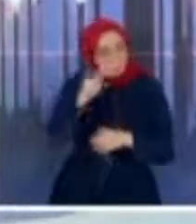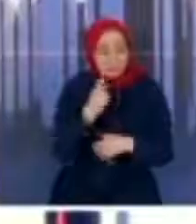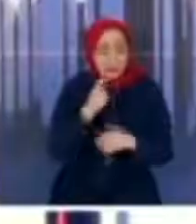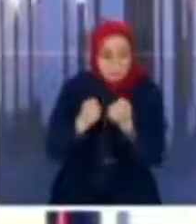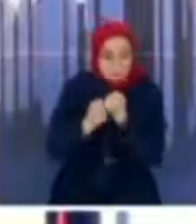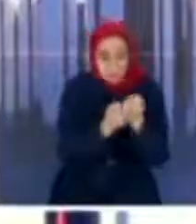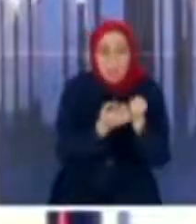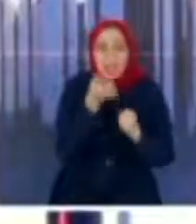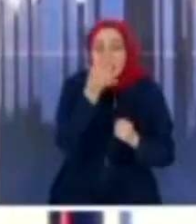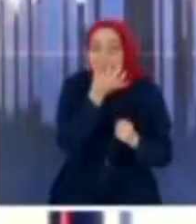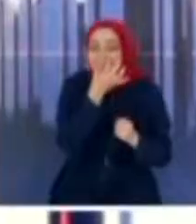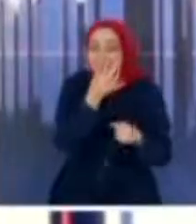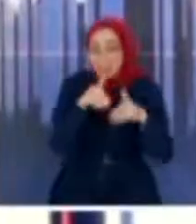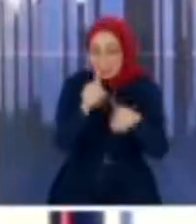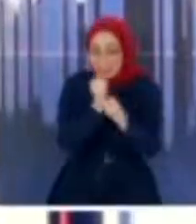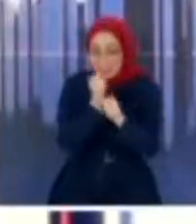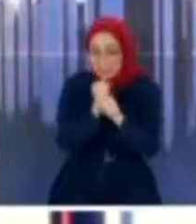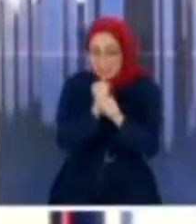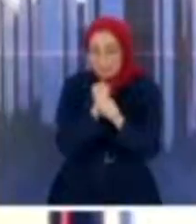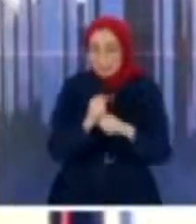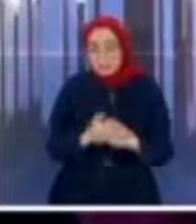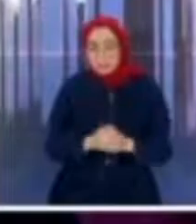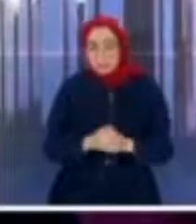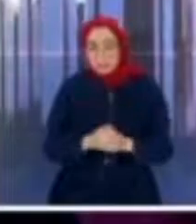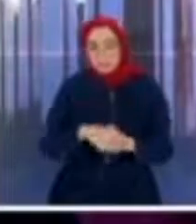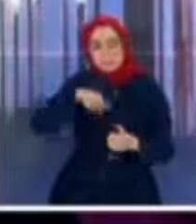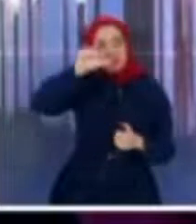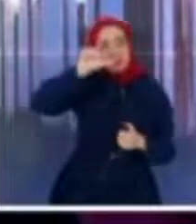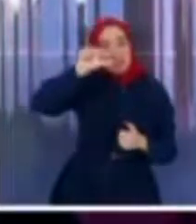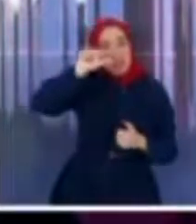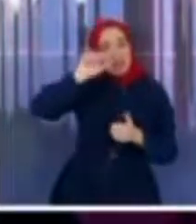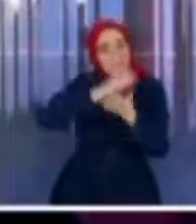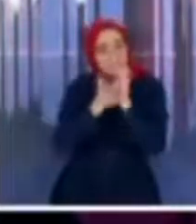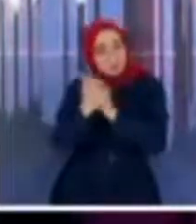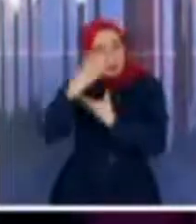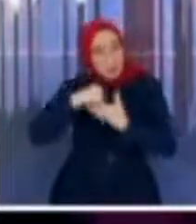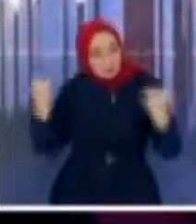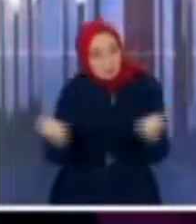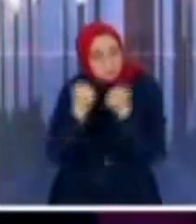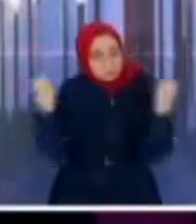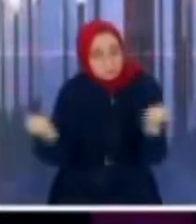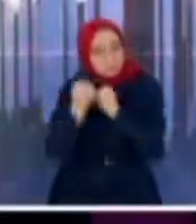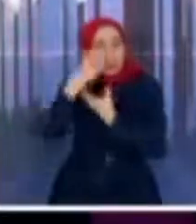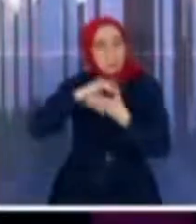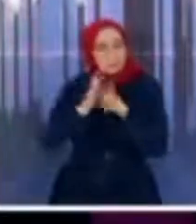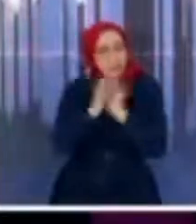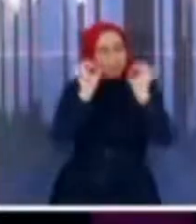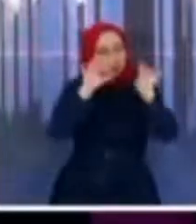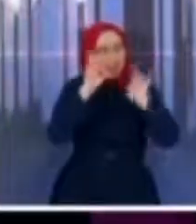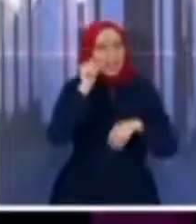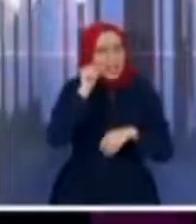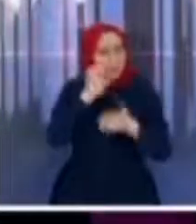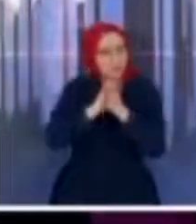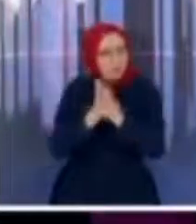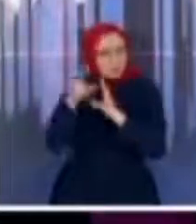أكيد ونساندوهم ديجا علي يعني نشط معنا بالكدا في الجمعية والهلال الأحمر نشط في أكثر من جمعية، جمعيات المشاركة